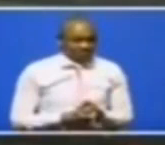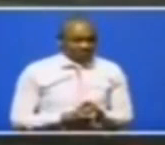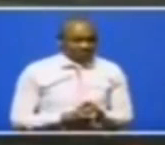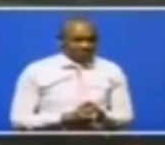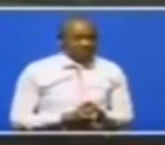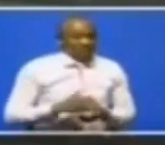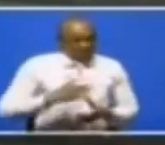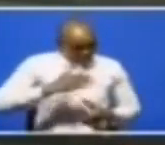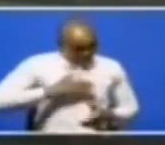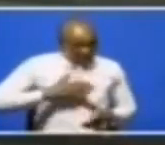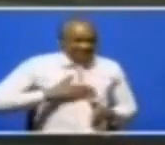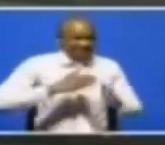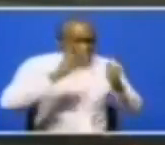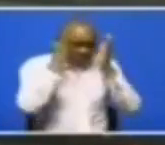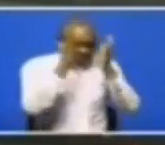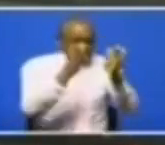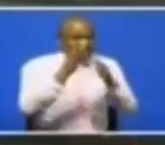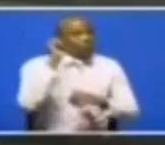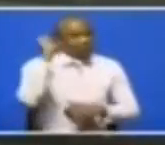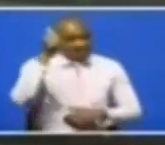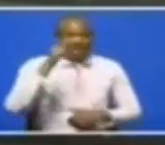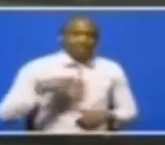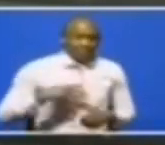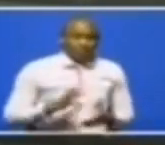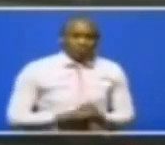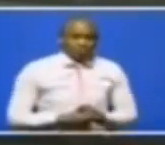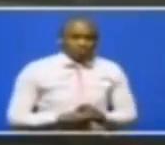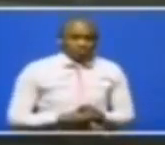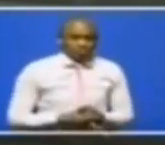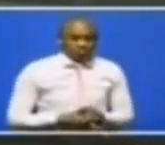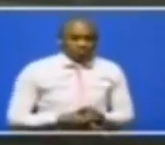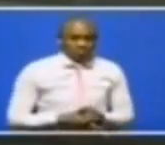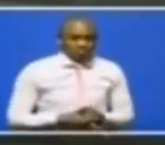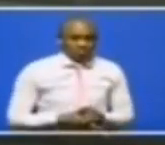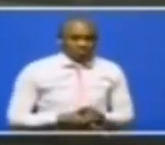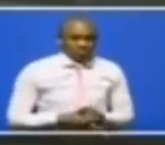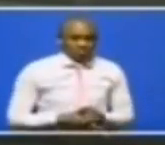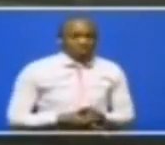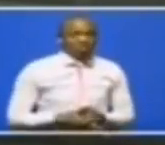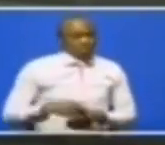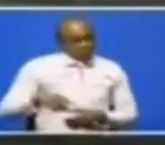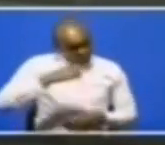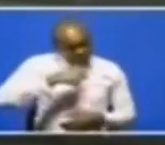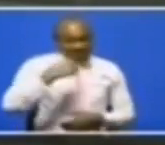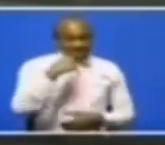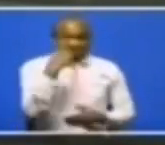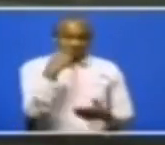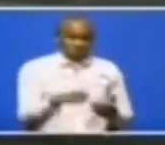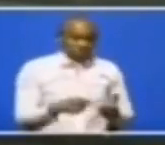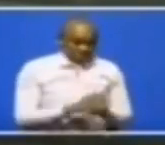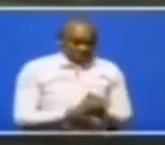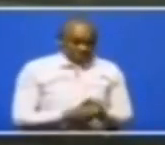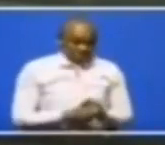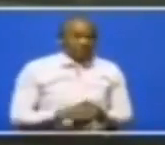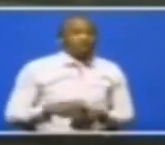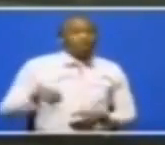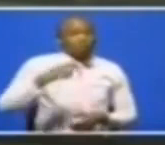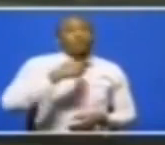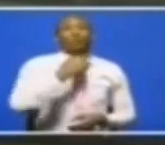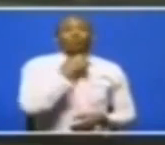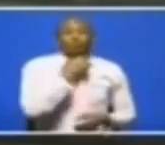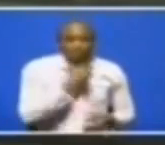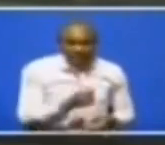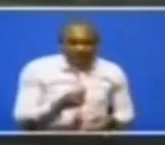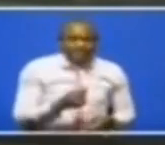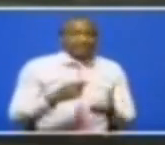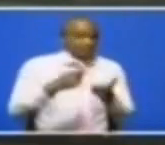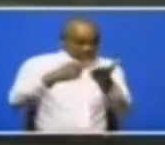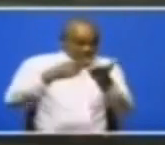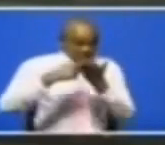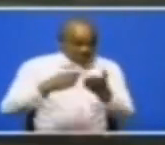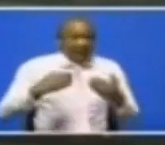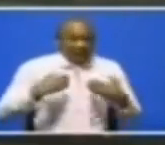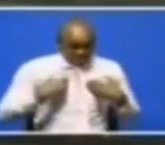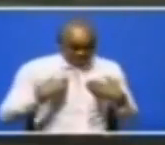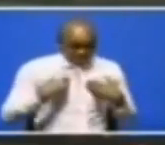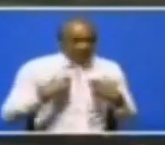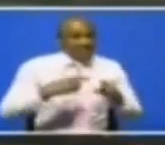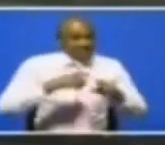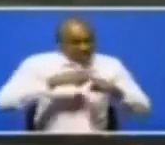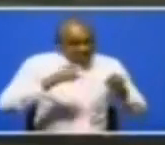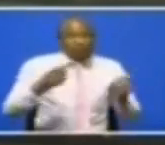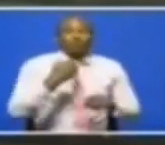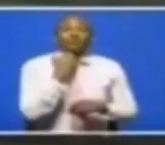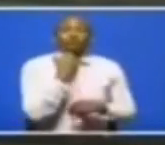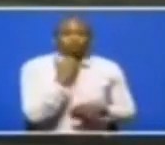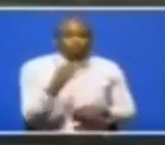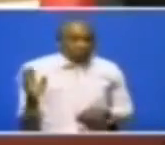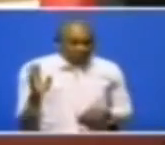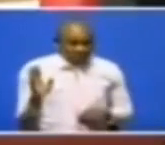my commitment is to the Kenyan people. Tumesema kwamba tunataka kufanya mdahalo, lakini